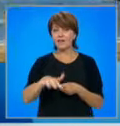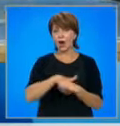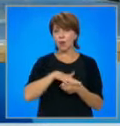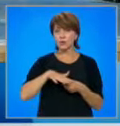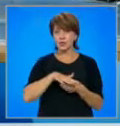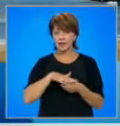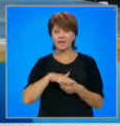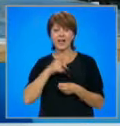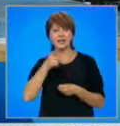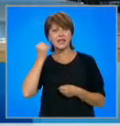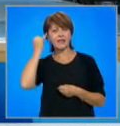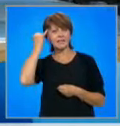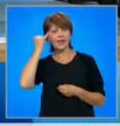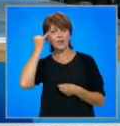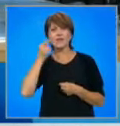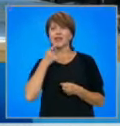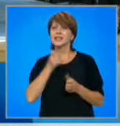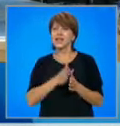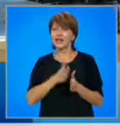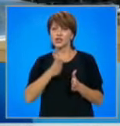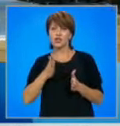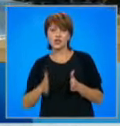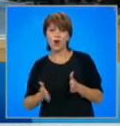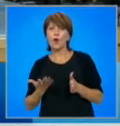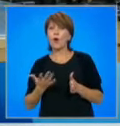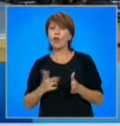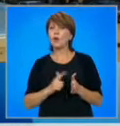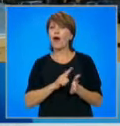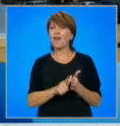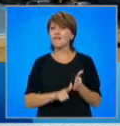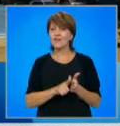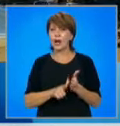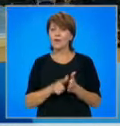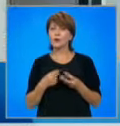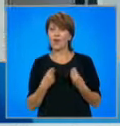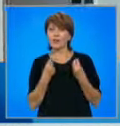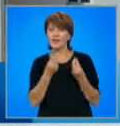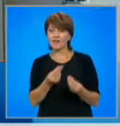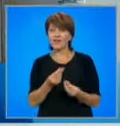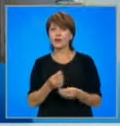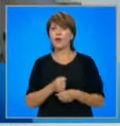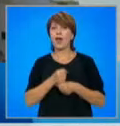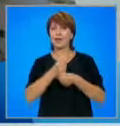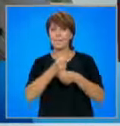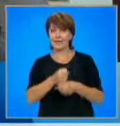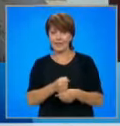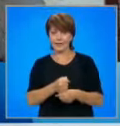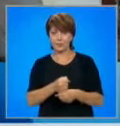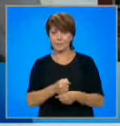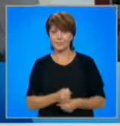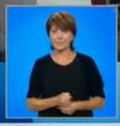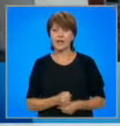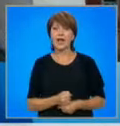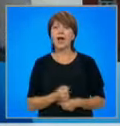нюансирани тълкувания дали има обвързващ срок от момента на връчването на третия мандат до момента на евентуалното издигане на кандидатурата на министър-председател.